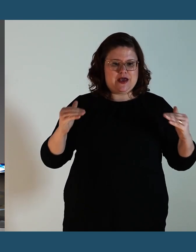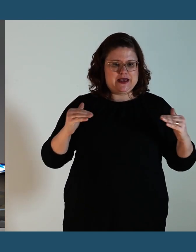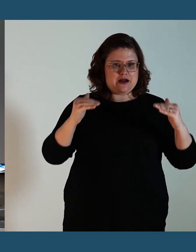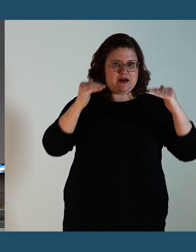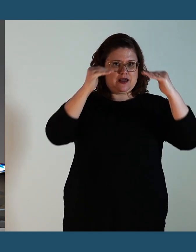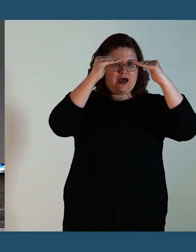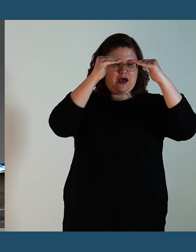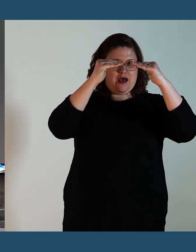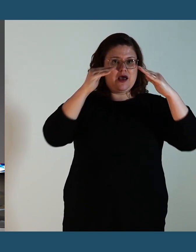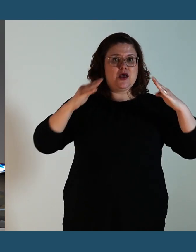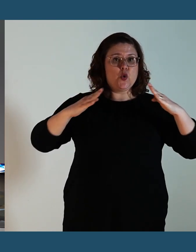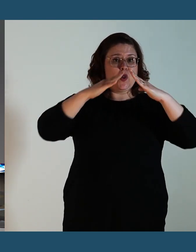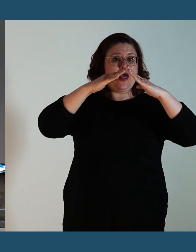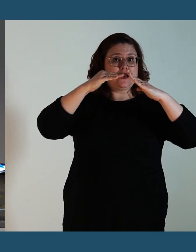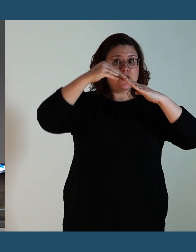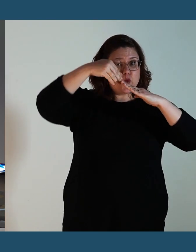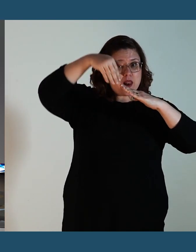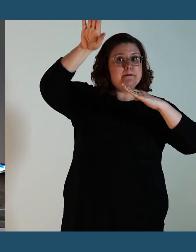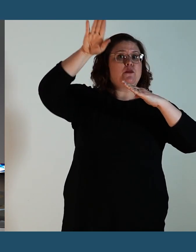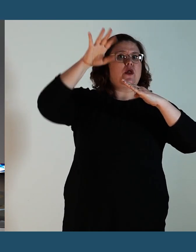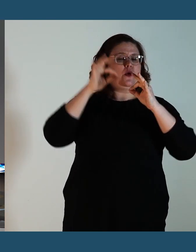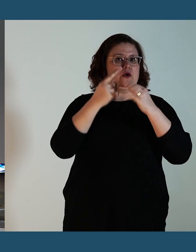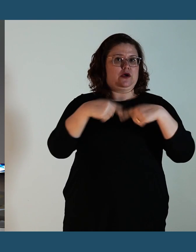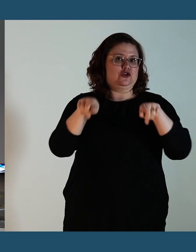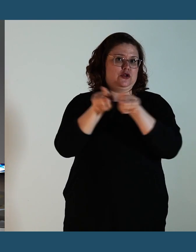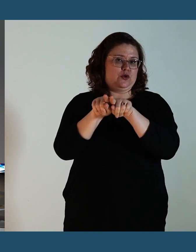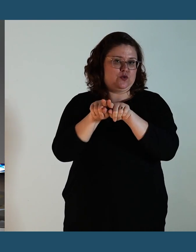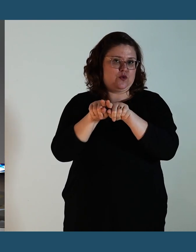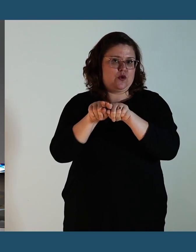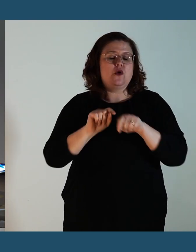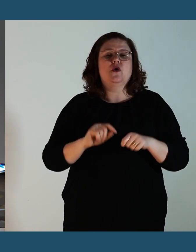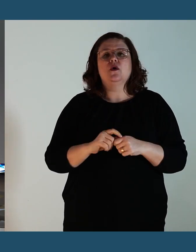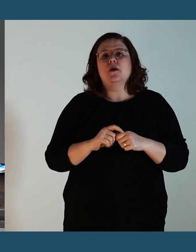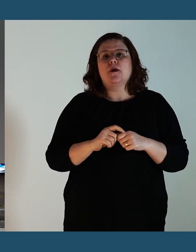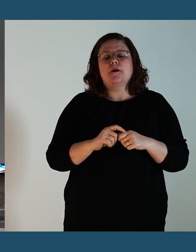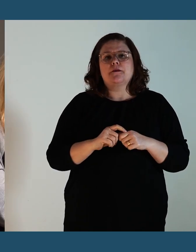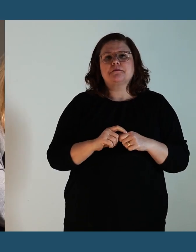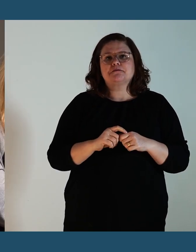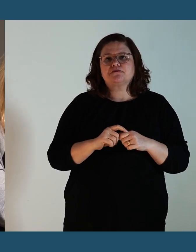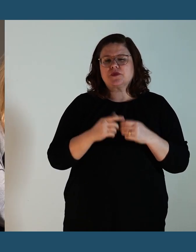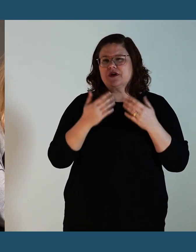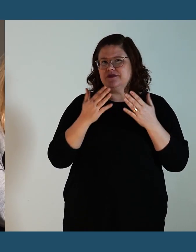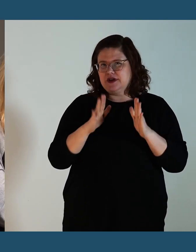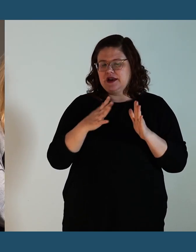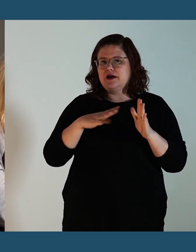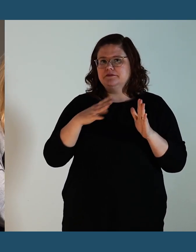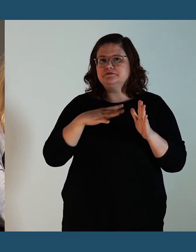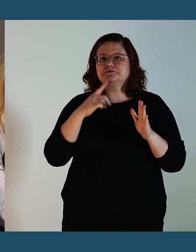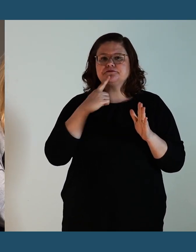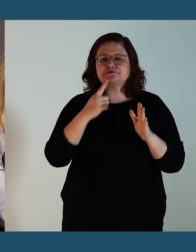sen alatason yläpuolella lähtee sit oikeasti toteutumaan. Ja sen verran vielä sanon,